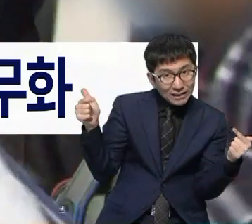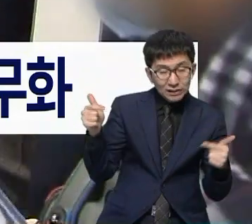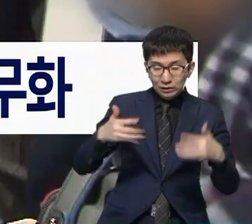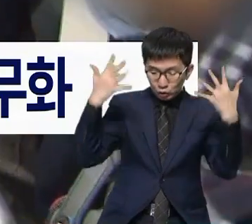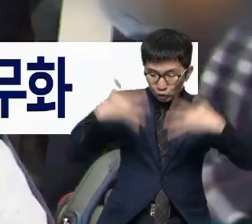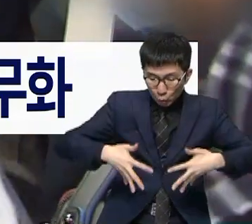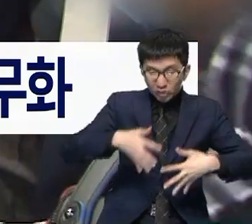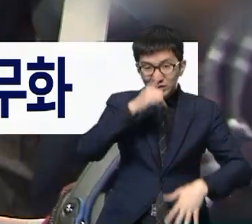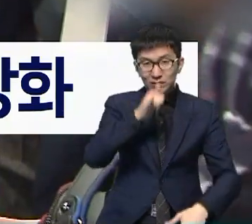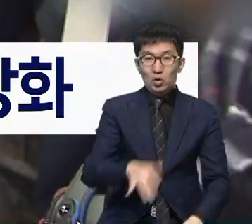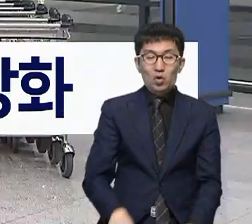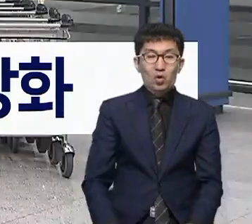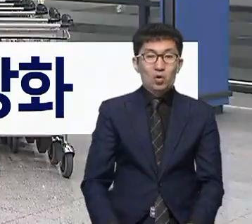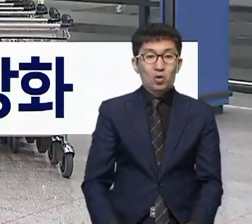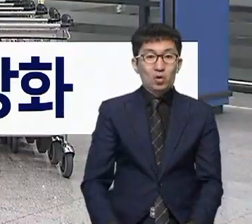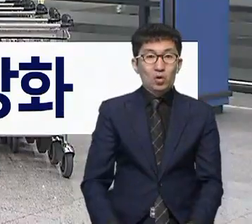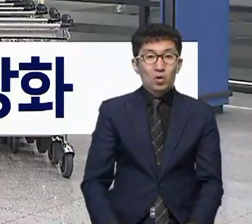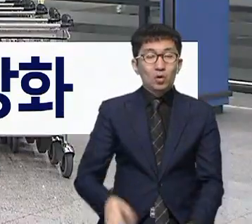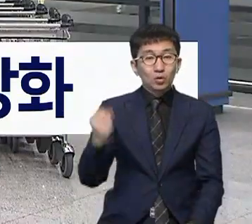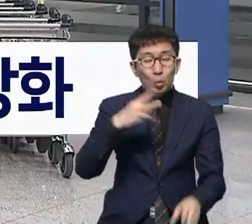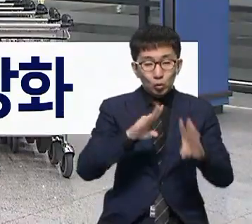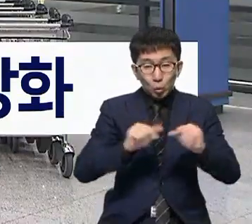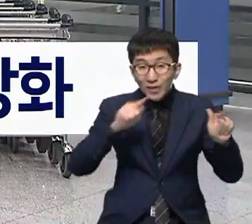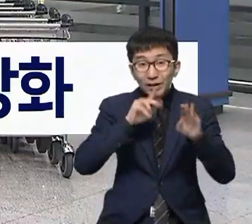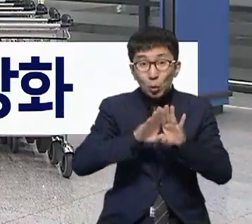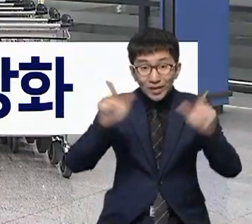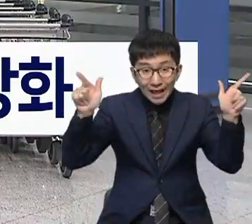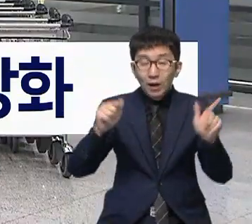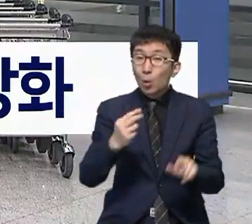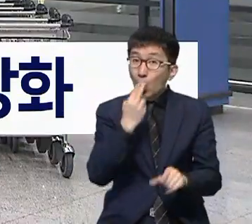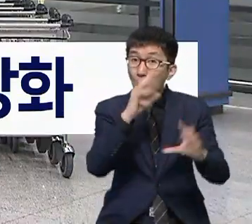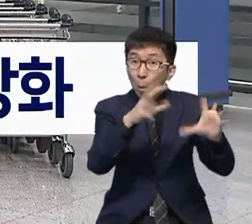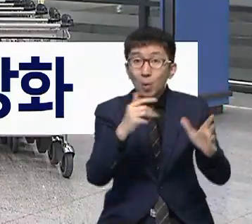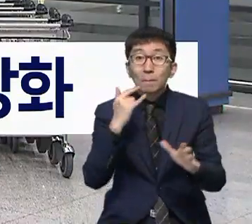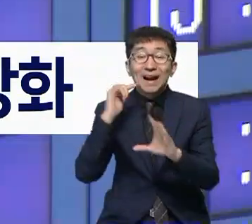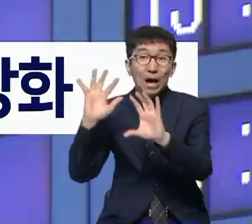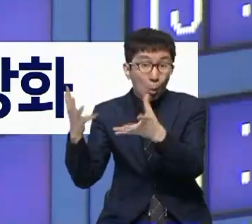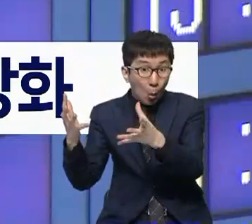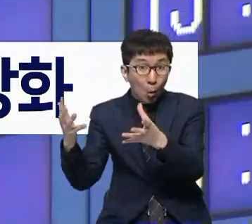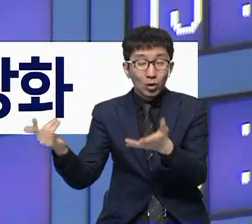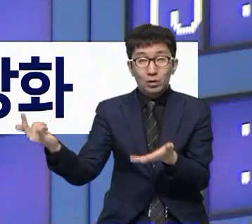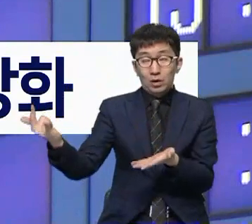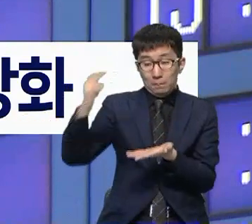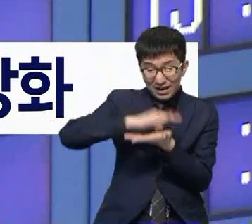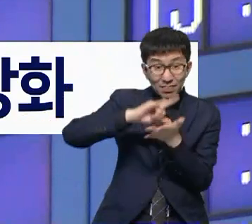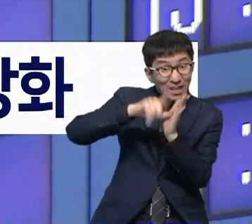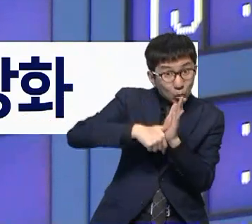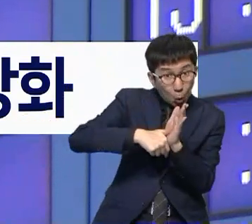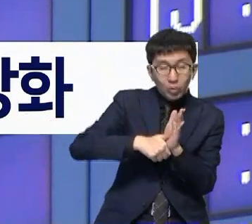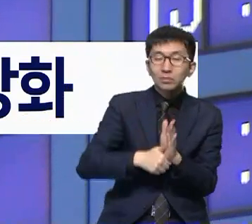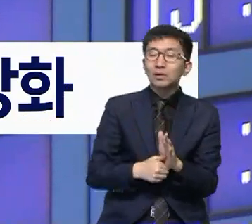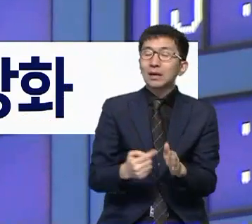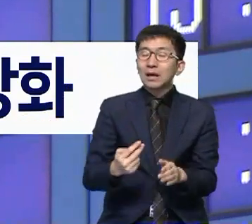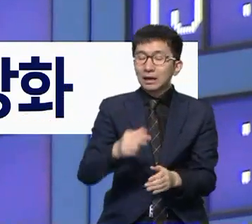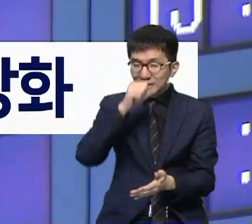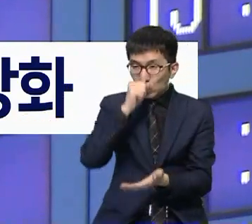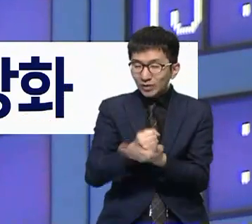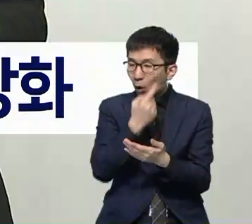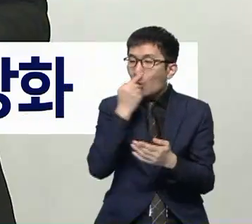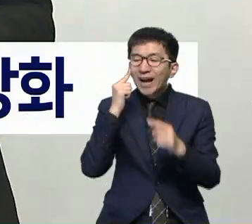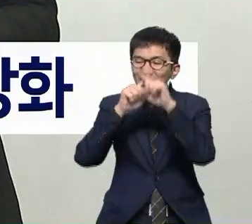의무화됩니다. 주말부터는 홍콩과 마카오발 입국자도 음성 확인서를 지참해야 항공편에 탑승할 수